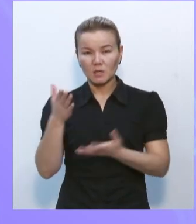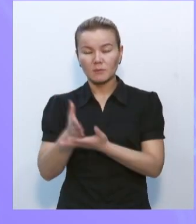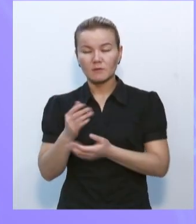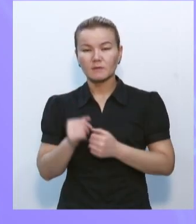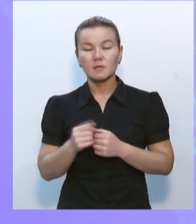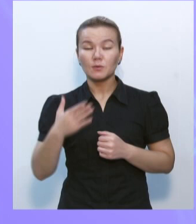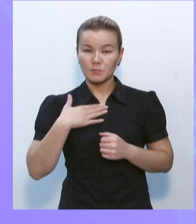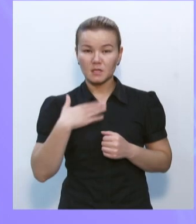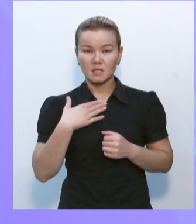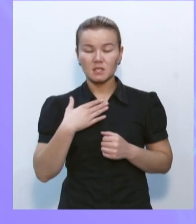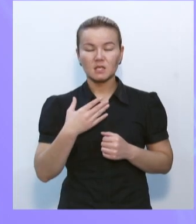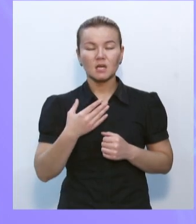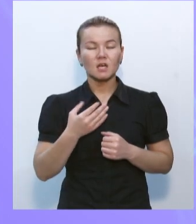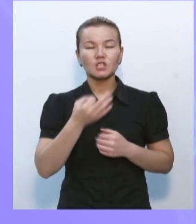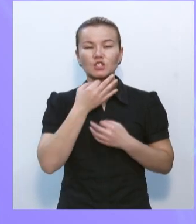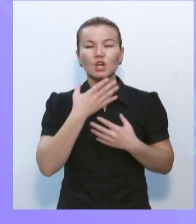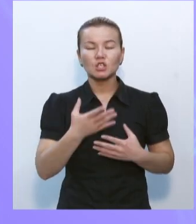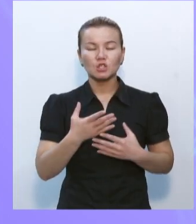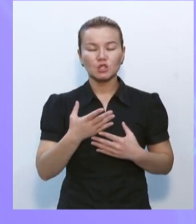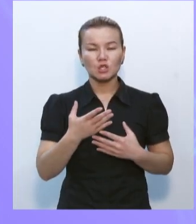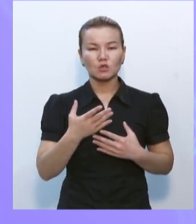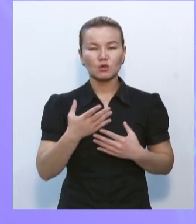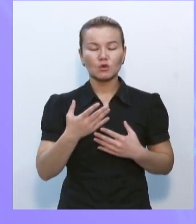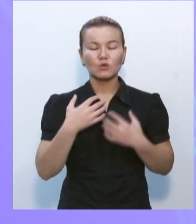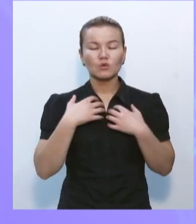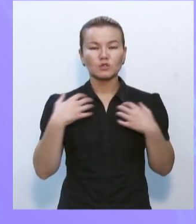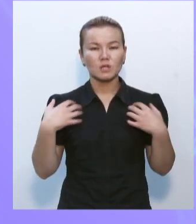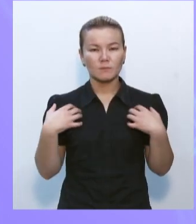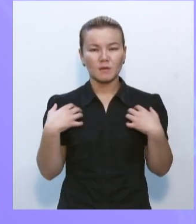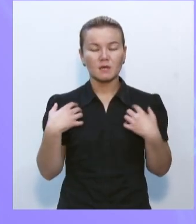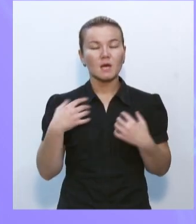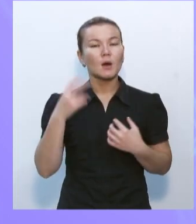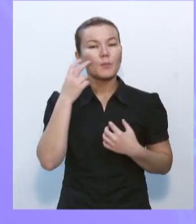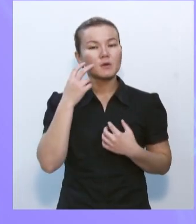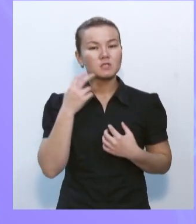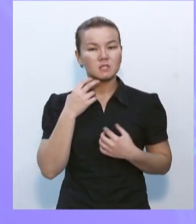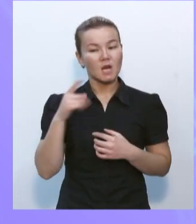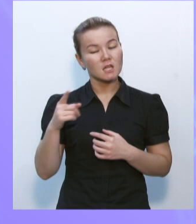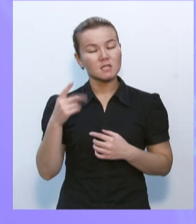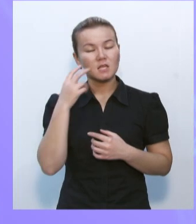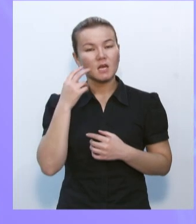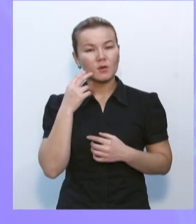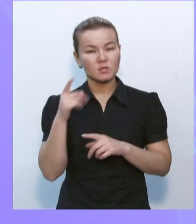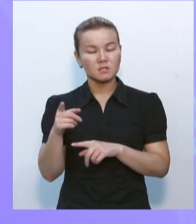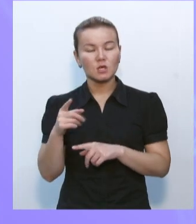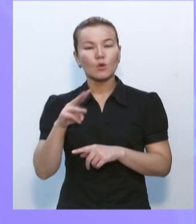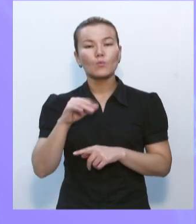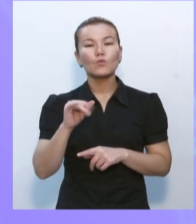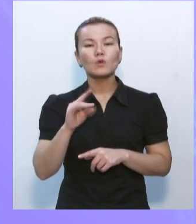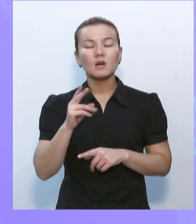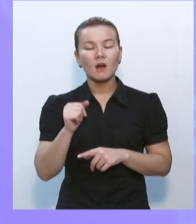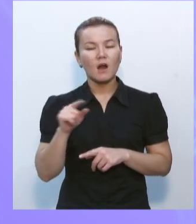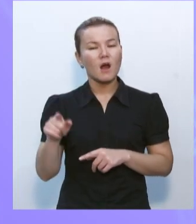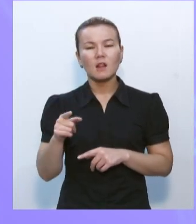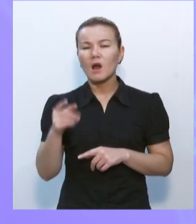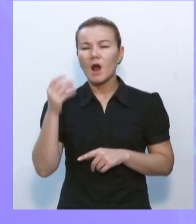Менин жакшы көргөн жаныбарым мышыгым. Анын аты Мурка. Ал